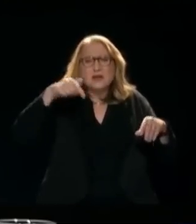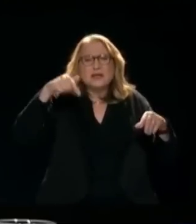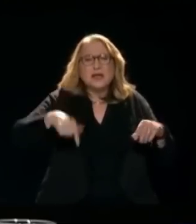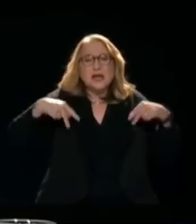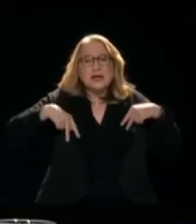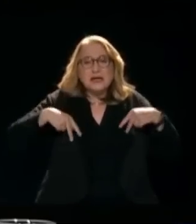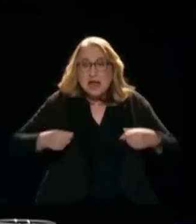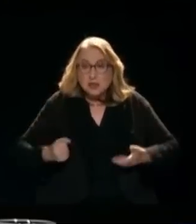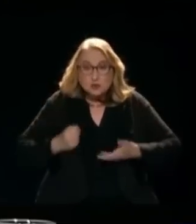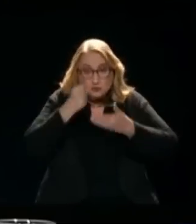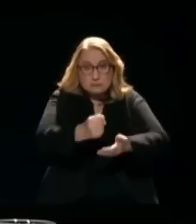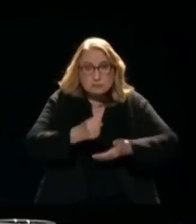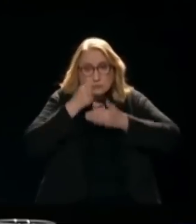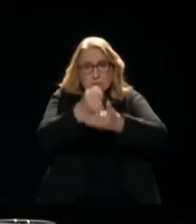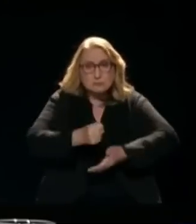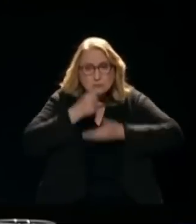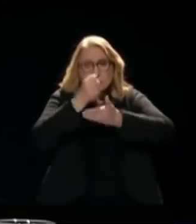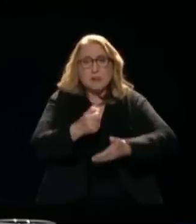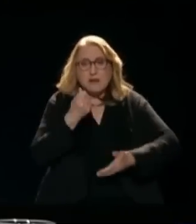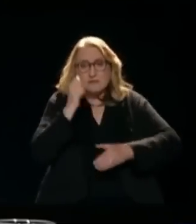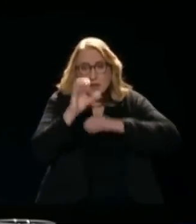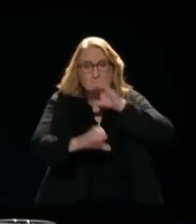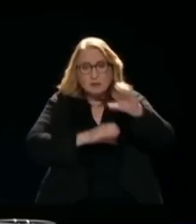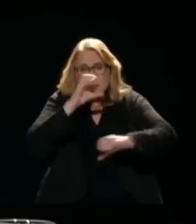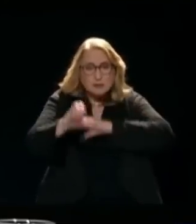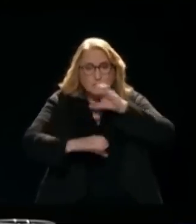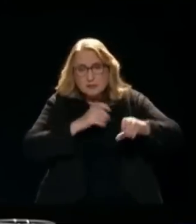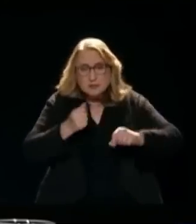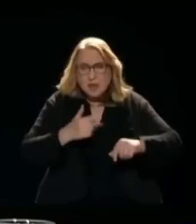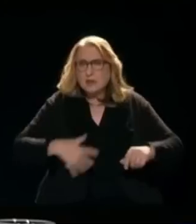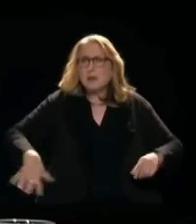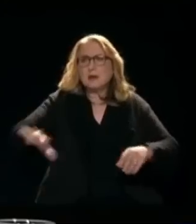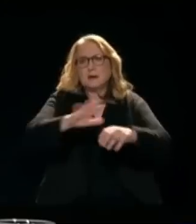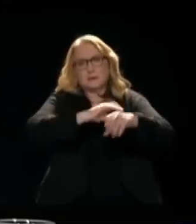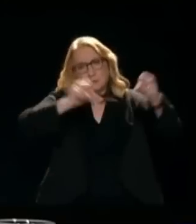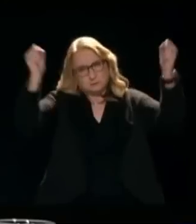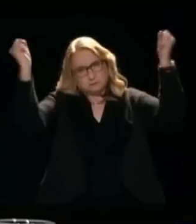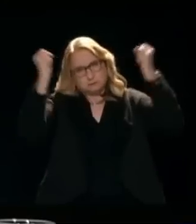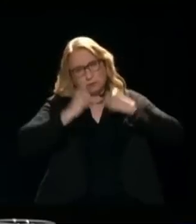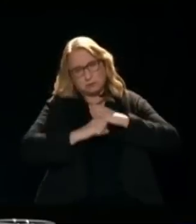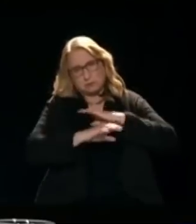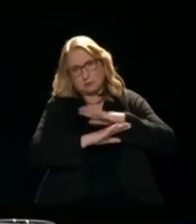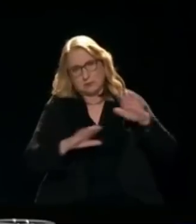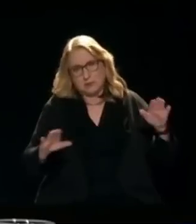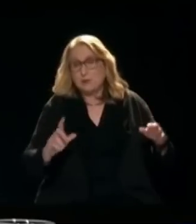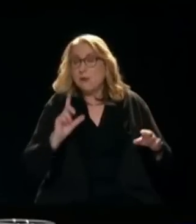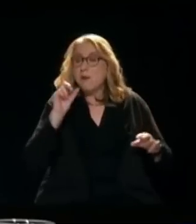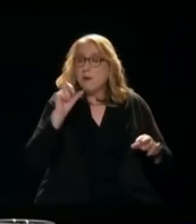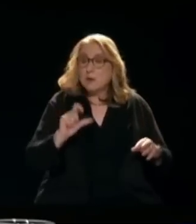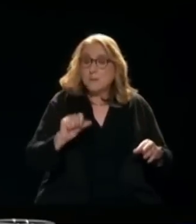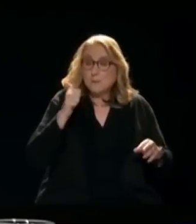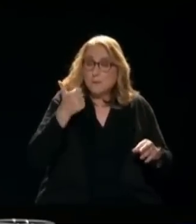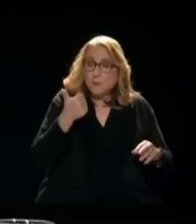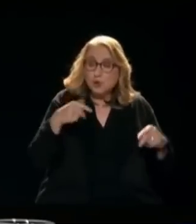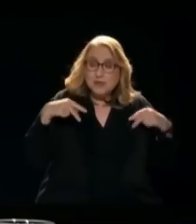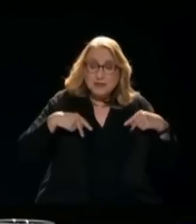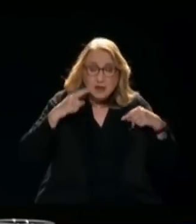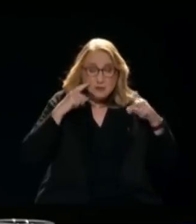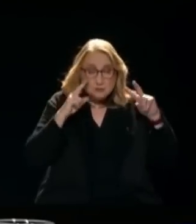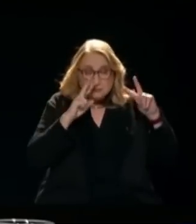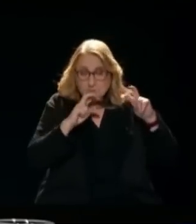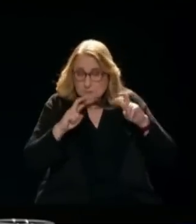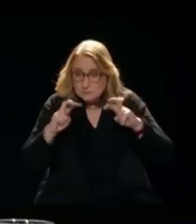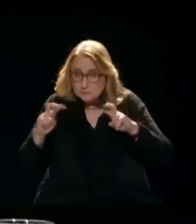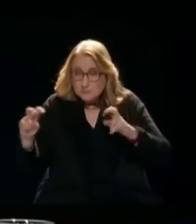η οικονομία. Τι κάνεις, εκαθάριση. Στις τράπεζες, βλέπεις ποια είναι η πραγματική κατάσταση των τραπεζών και